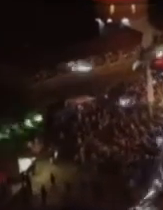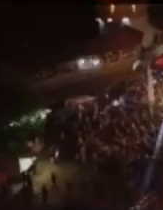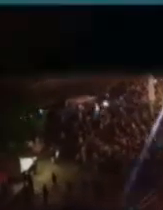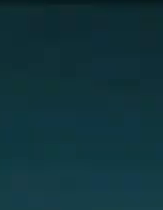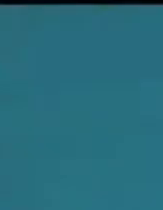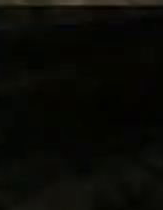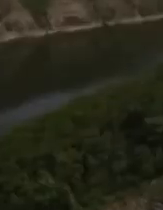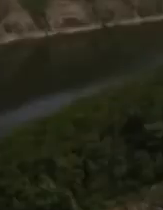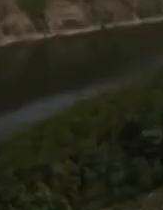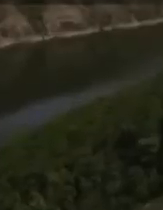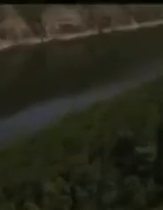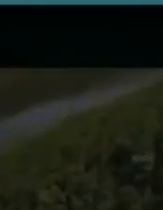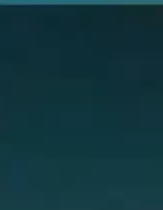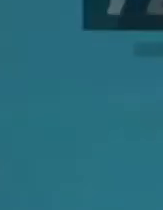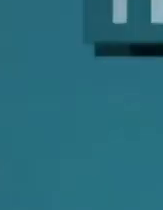Музика